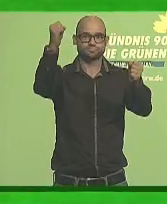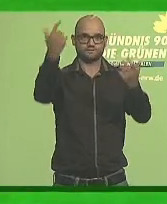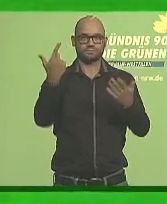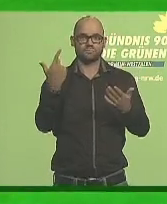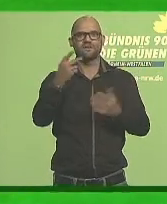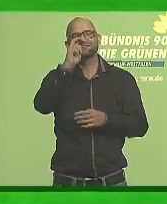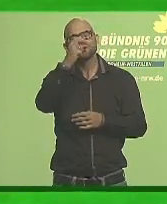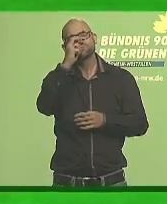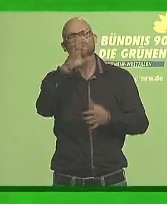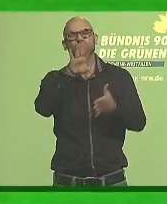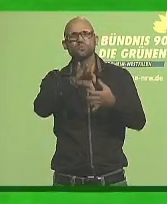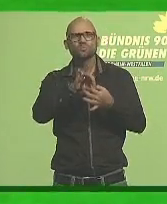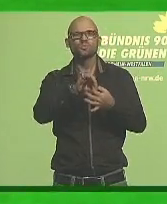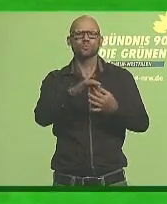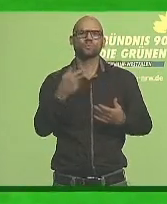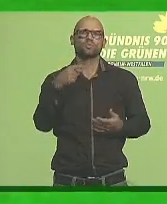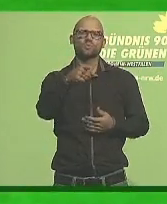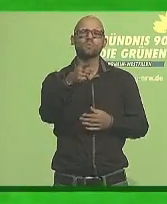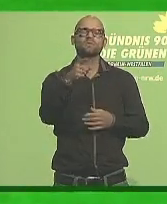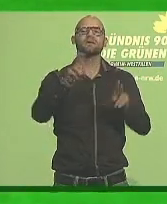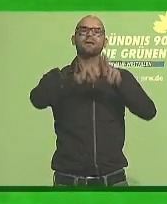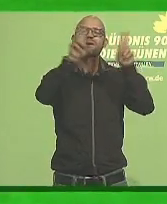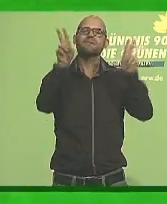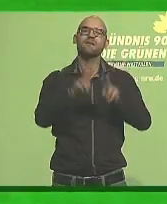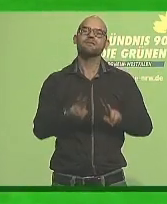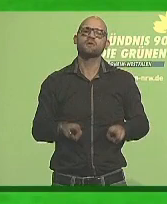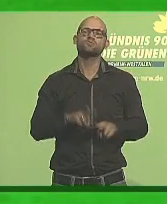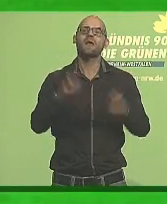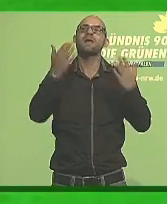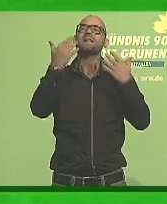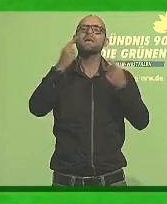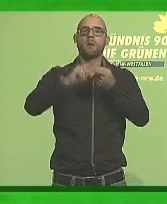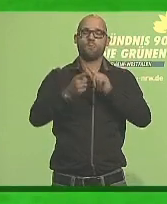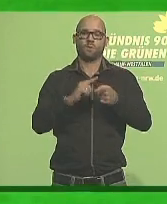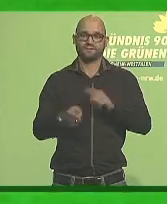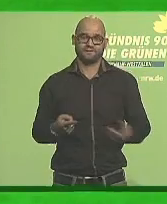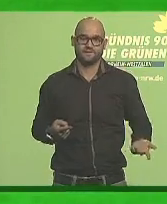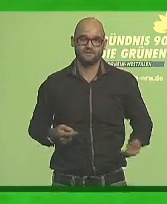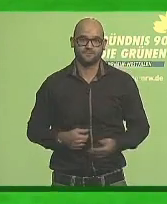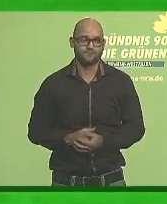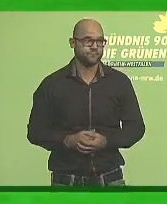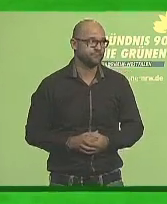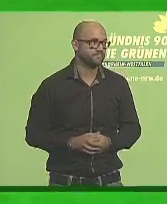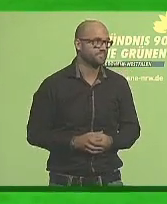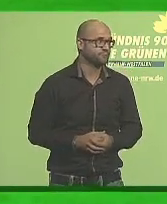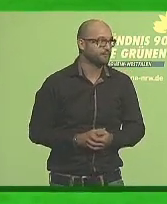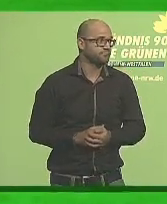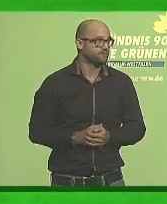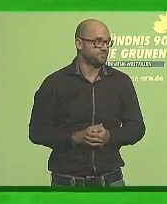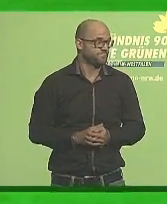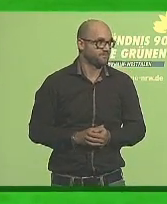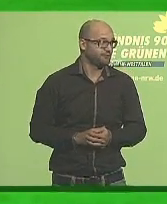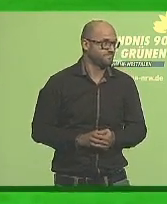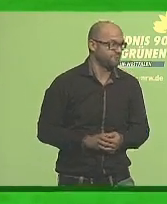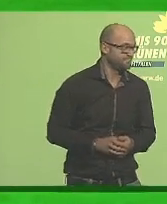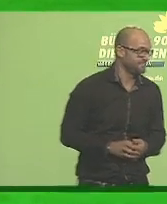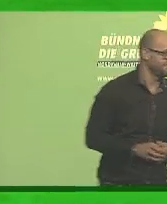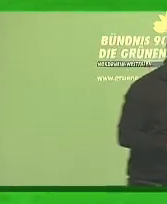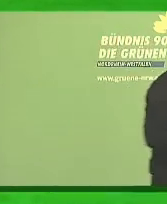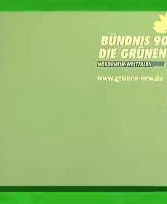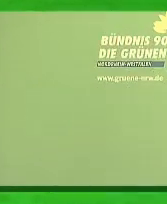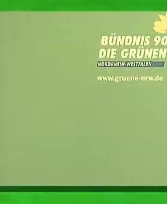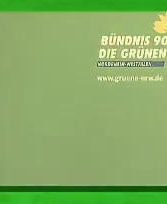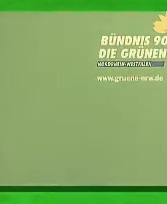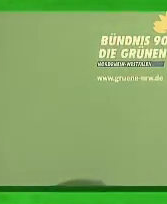versucht hat im Zusammenhang mit der internationalen Klimapolitik. Da hat sich ja die Europäische Union